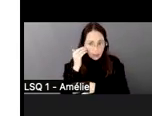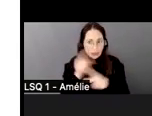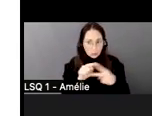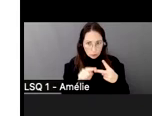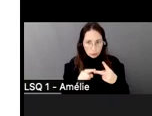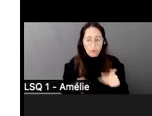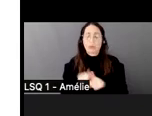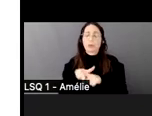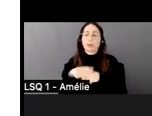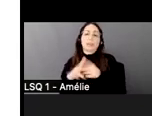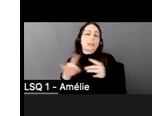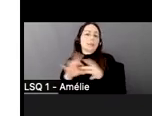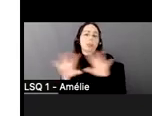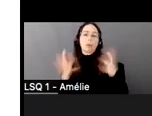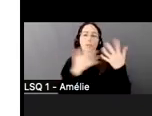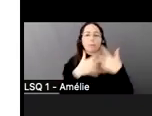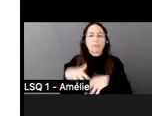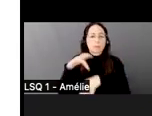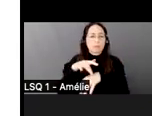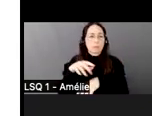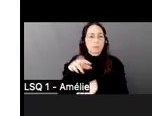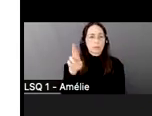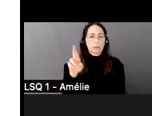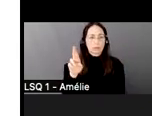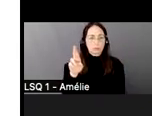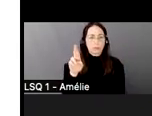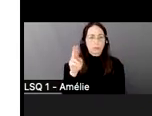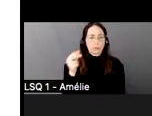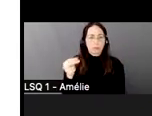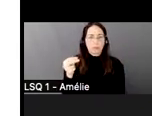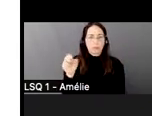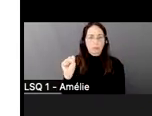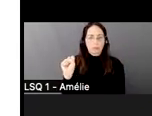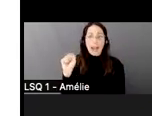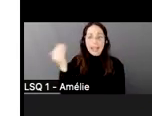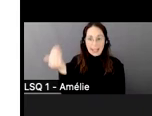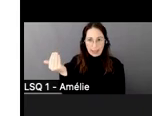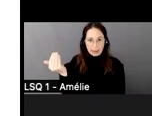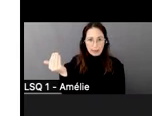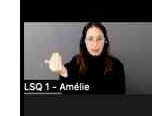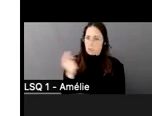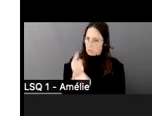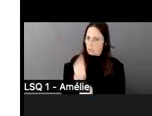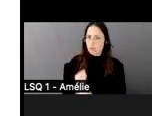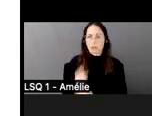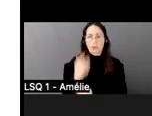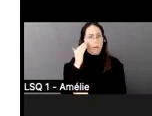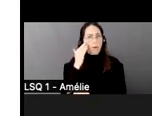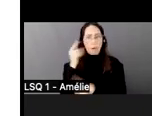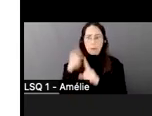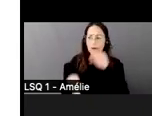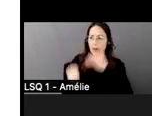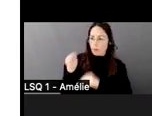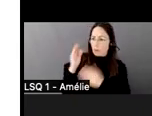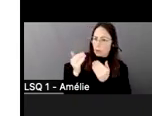explique comment utiliser le RHS 15 de manière appropriée pour évaluer les besoins